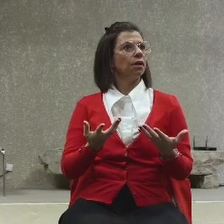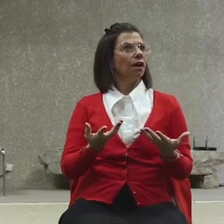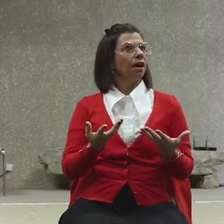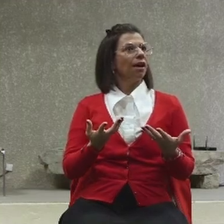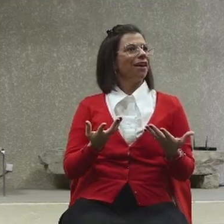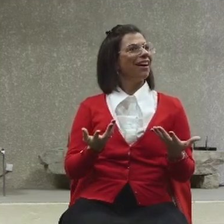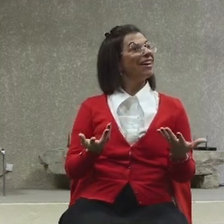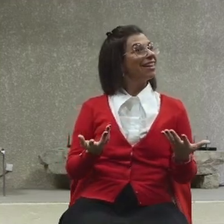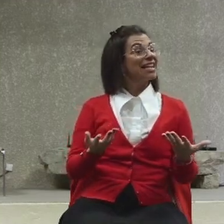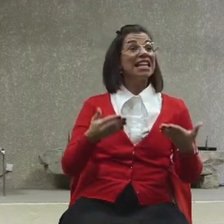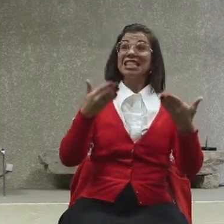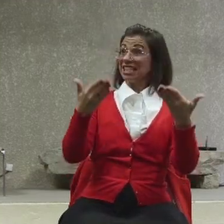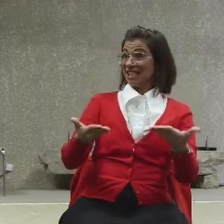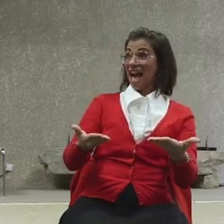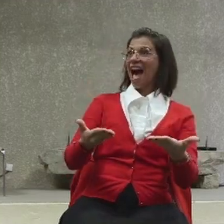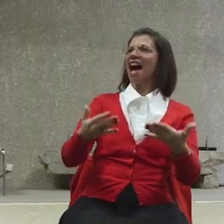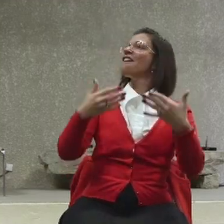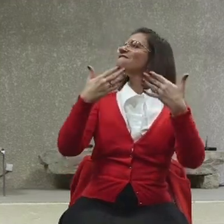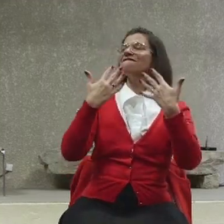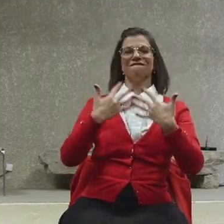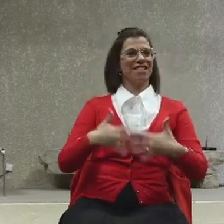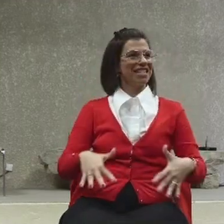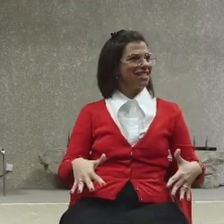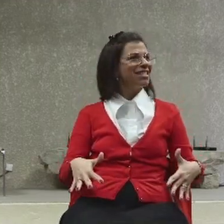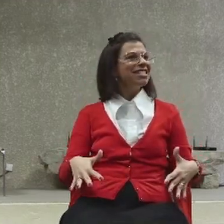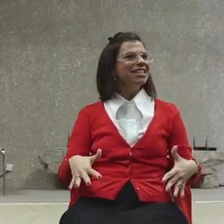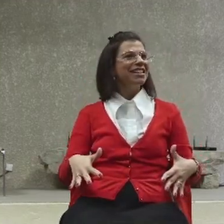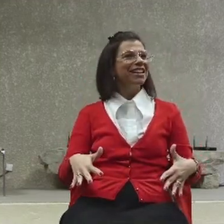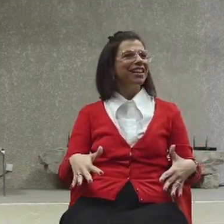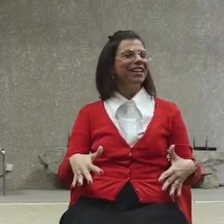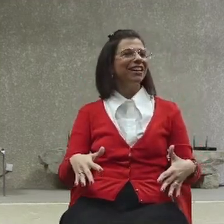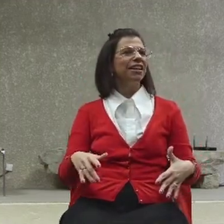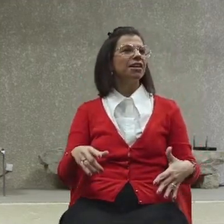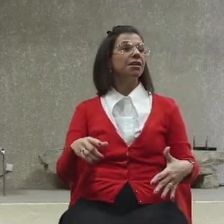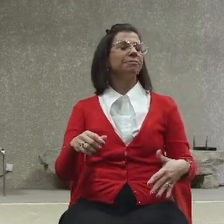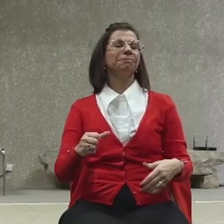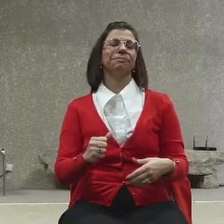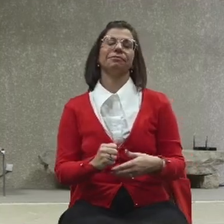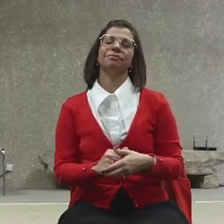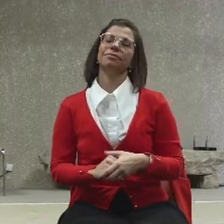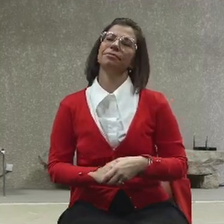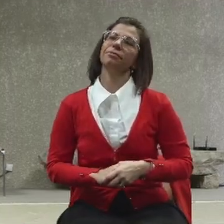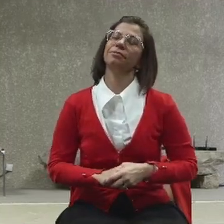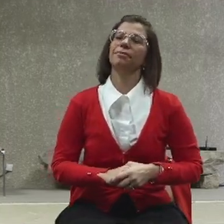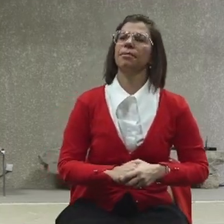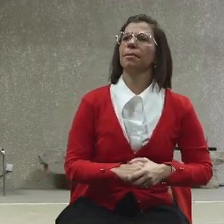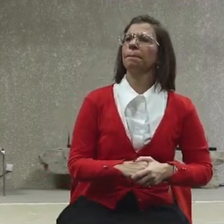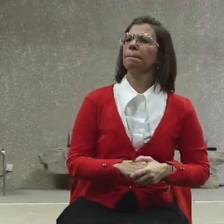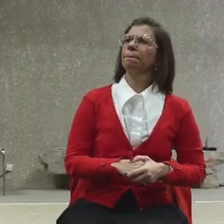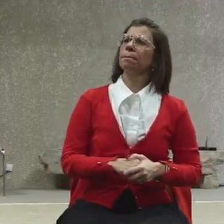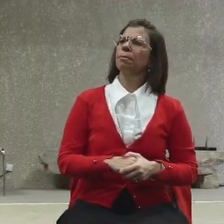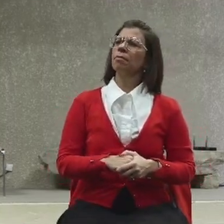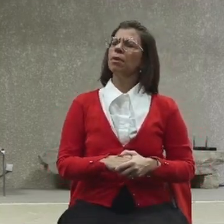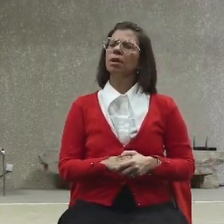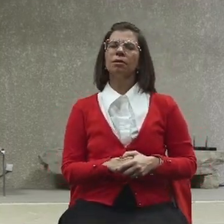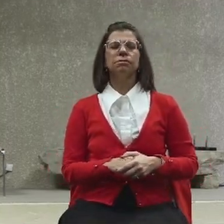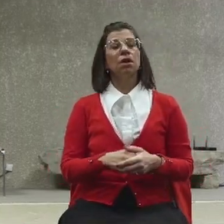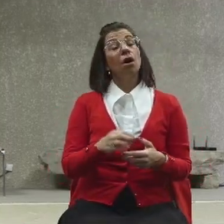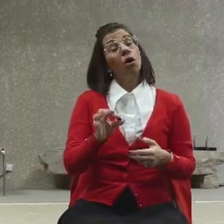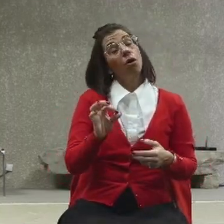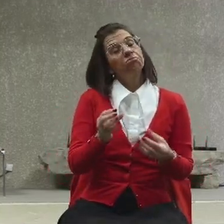juste, le propre chef. Et vous pouvez donner toutes les caractéristiques de l'homme qui ne connaissait pas